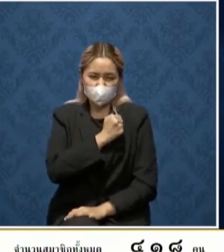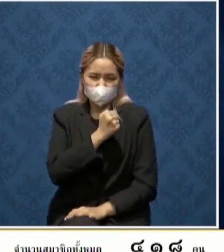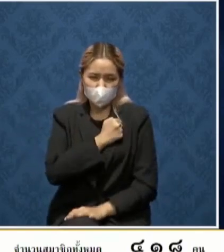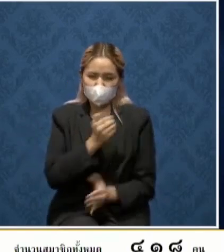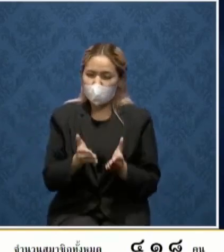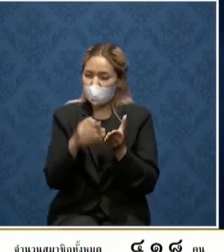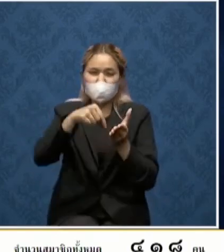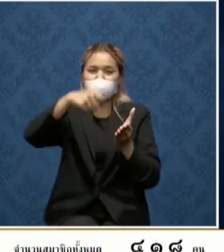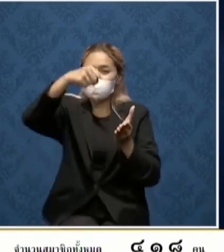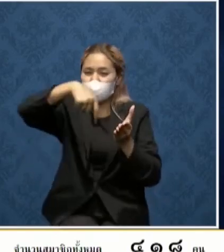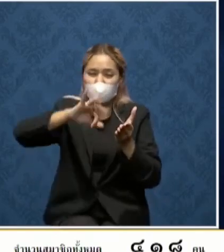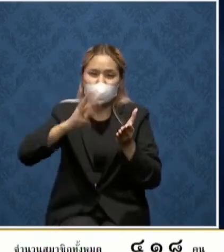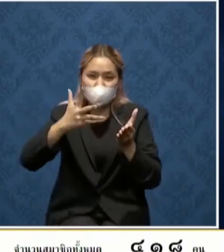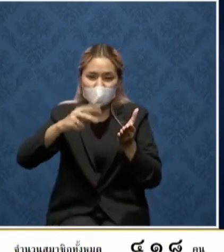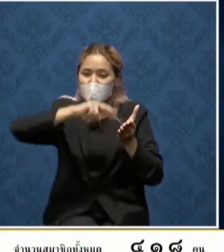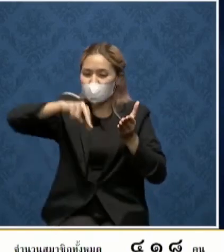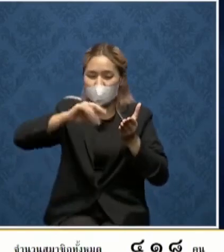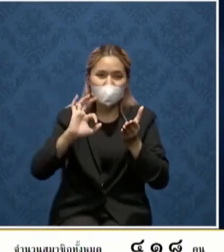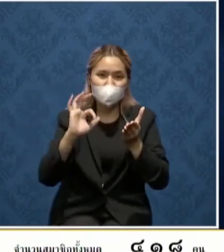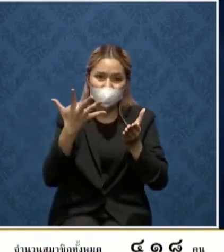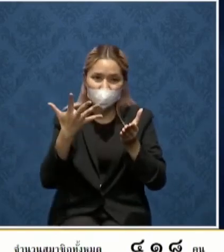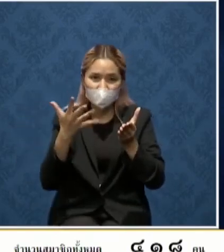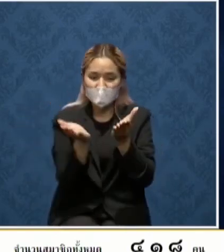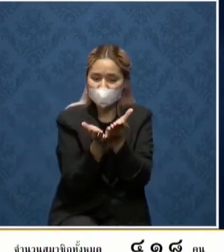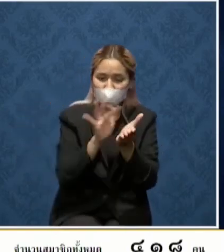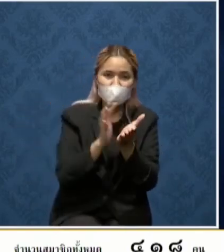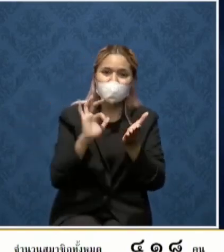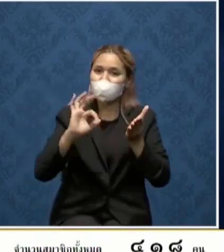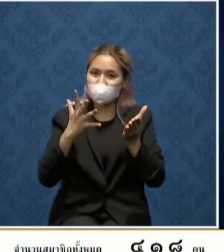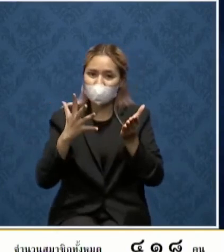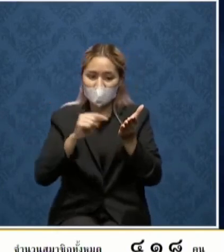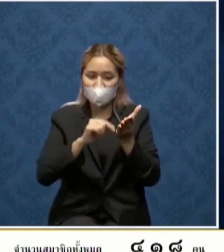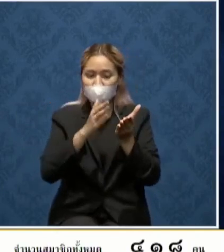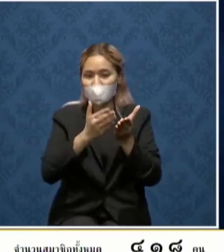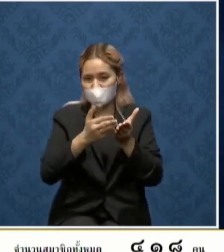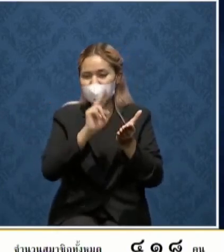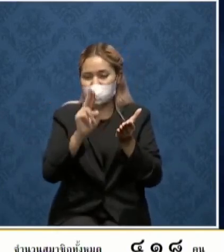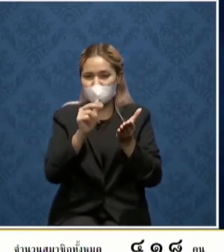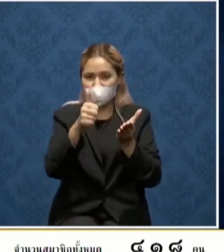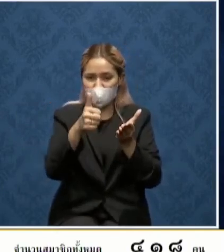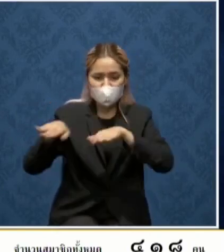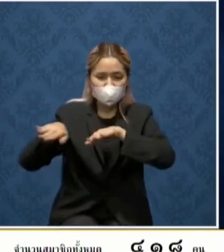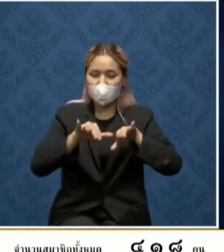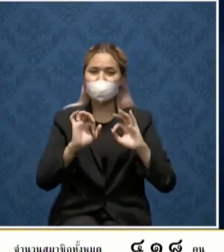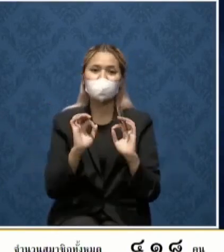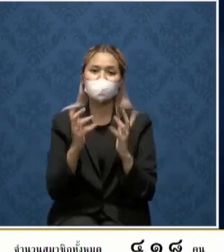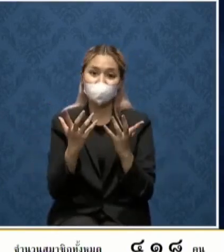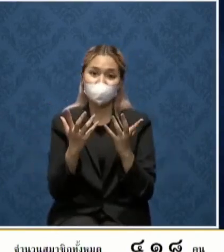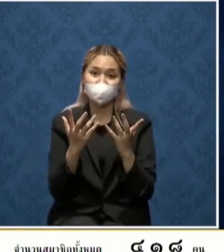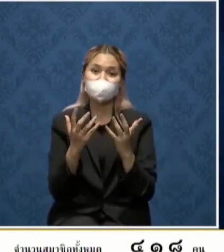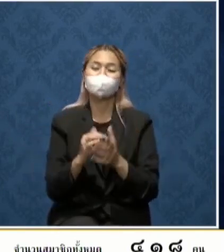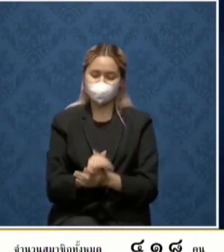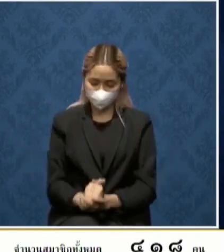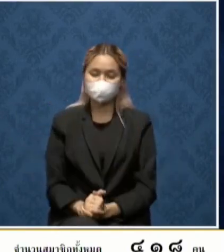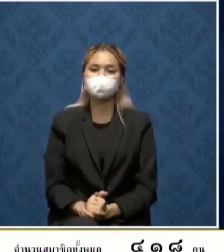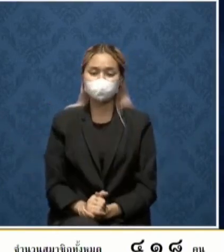ไม่ได้ถูกส่อมแซม ทำหนุบำรุงอย่างเมาสม ใหอยู่ใสภาพทใช้งานได้ให้พร้อมกับการทำสกสง